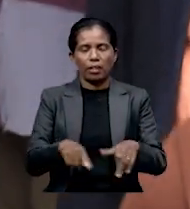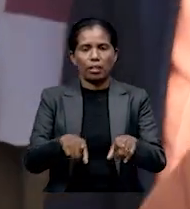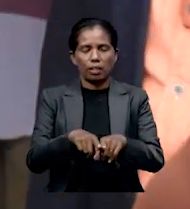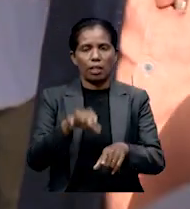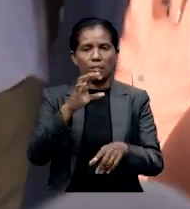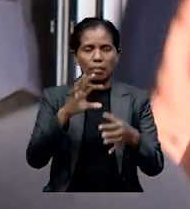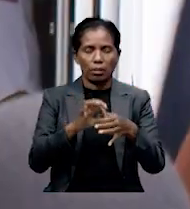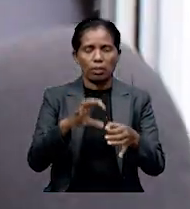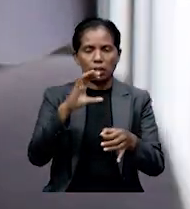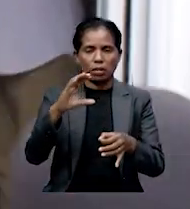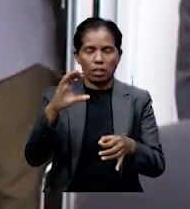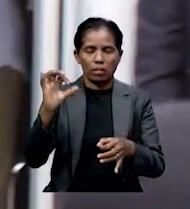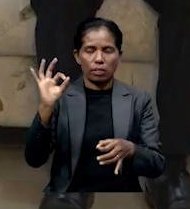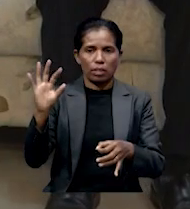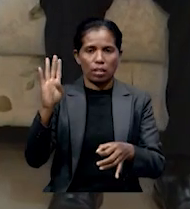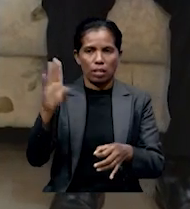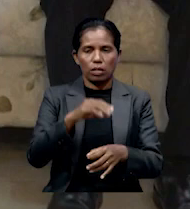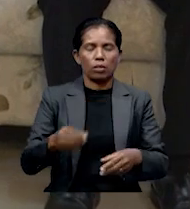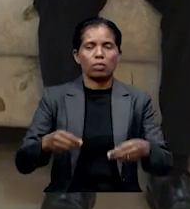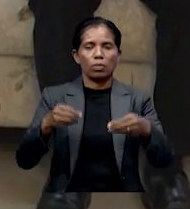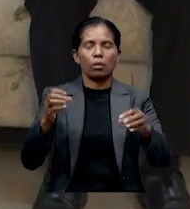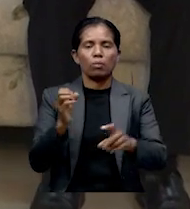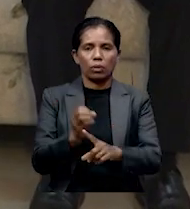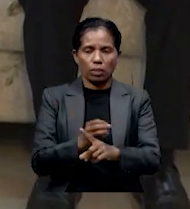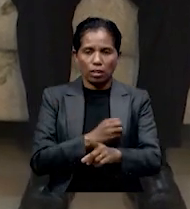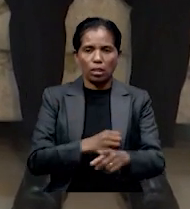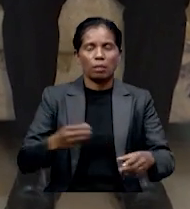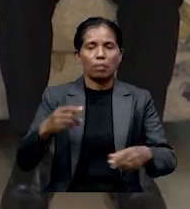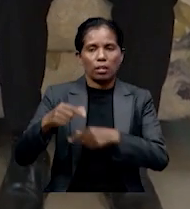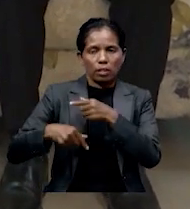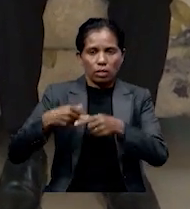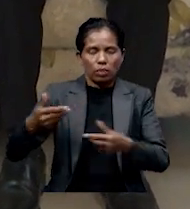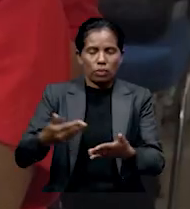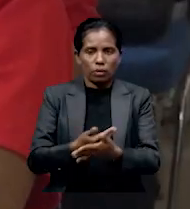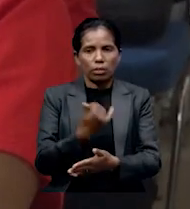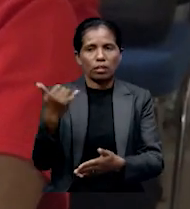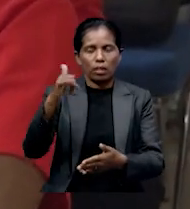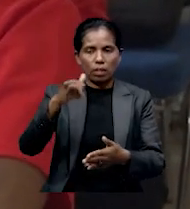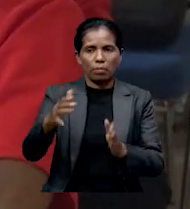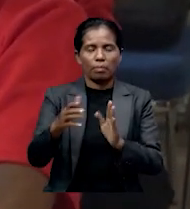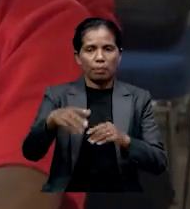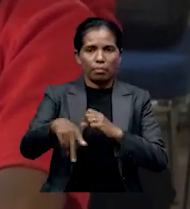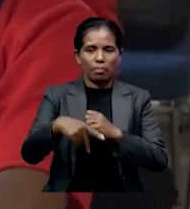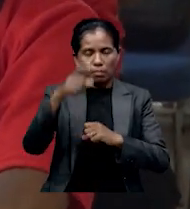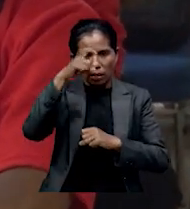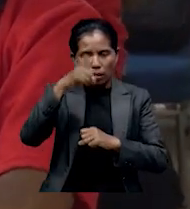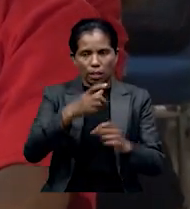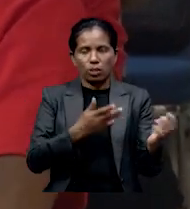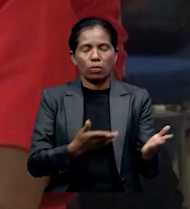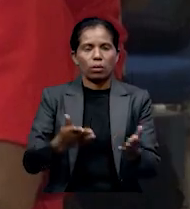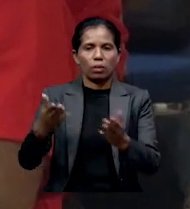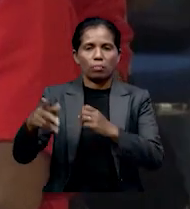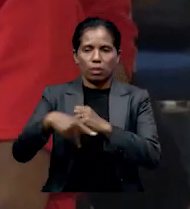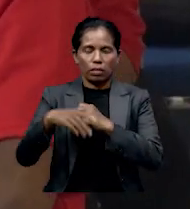resignaan ne atfo oportunidade ba jerasang fongsira liu-liu siranebe ia kapasidade atulori partidu Fretilin basuseso. Tuir dadus membro